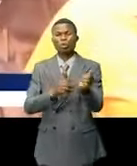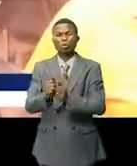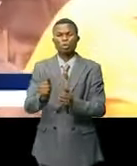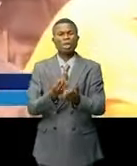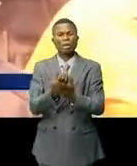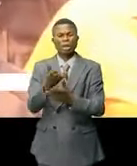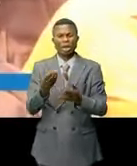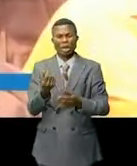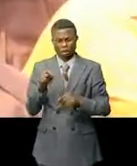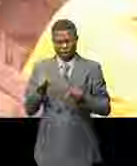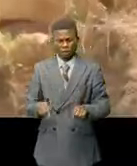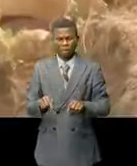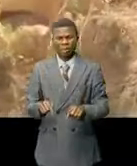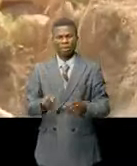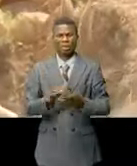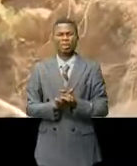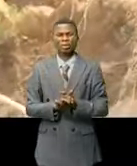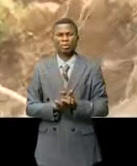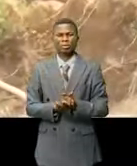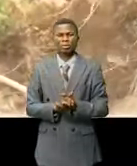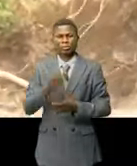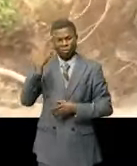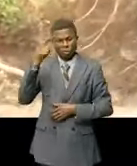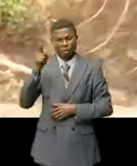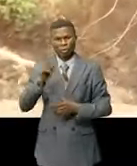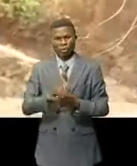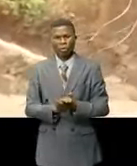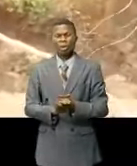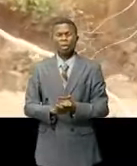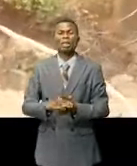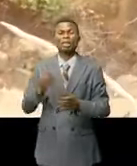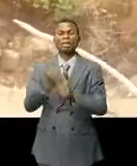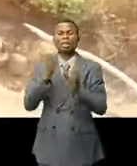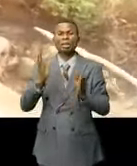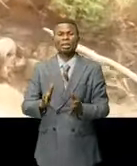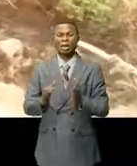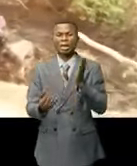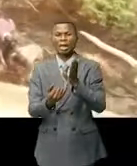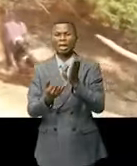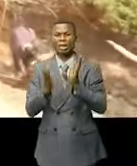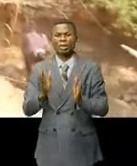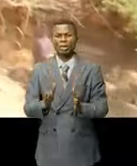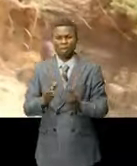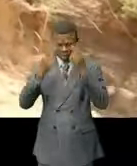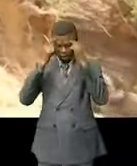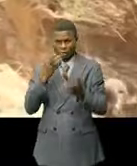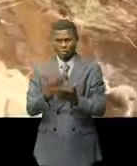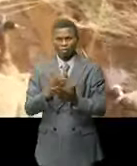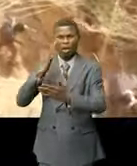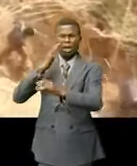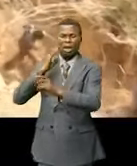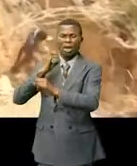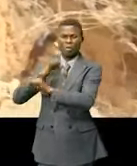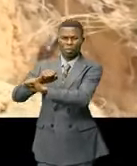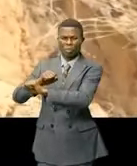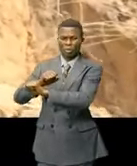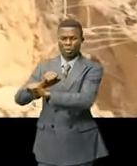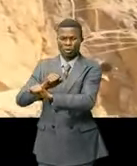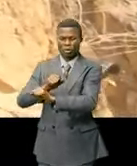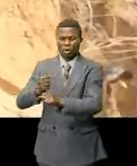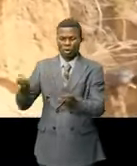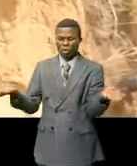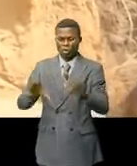dépensé comme un moyen financier. Quant à eux, les ingénieurs de l'office des routes ont pris des mesures d'urgence pour stopper net la progression de cette érosion